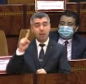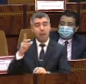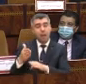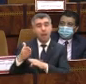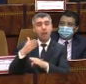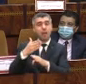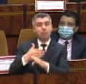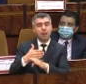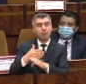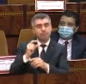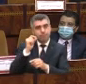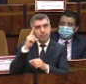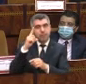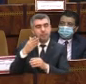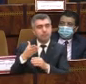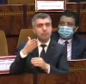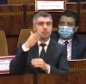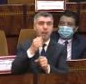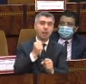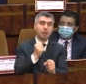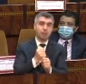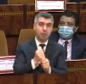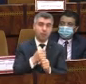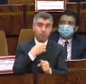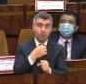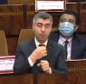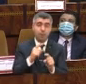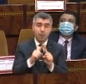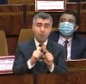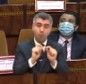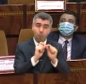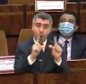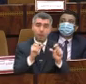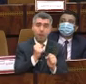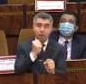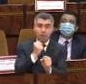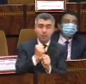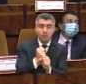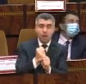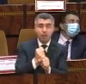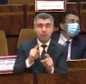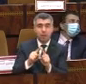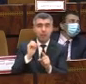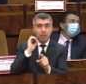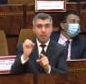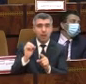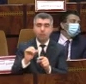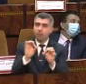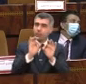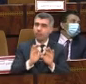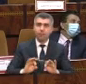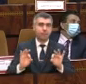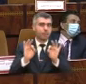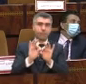ما كانش واحد البعد محلي ديال التشغيل على المستوى المحلي وتكون واحد العداله مجاليه، هذا هو الاشكال